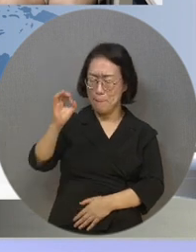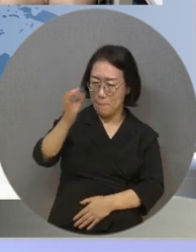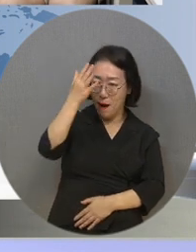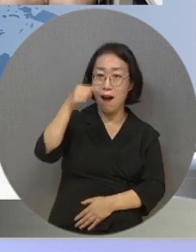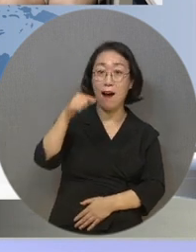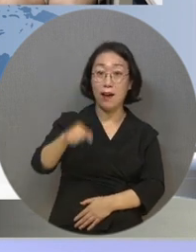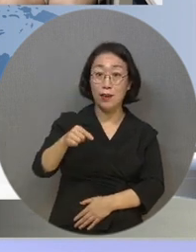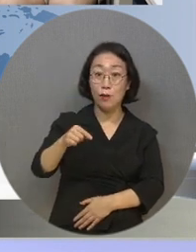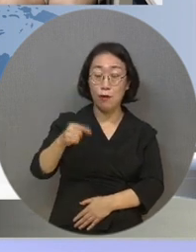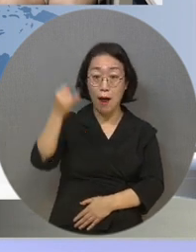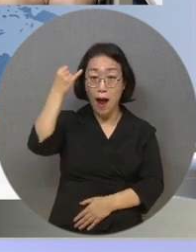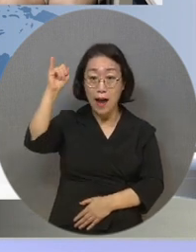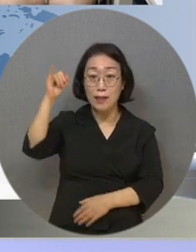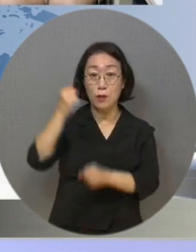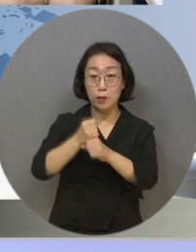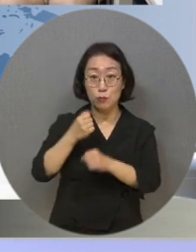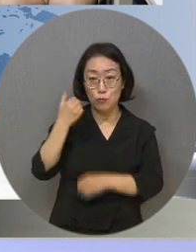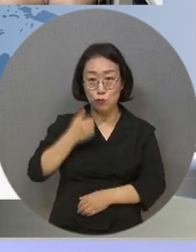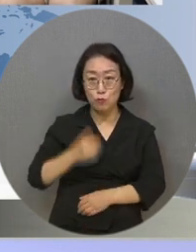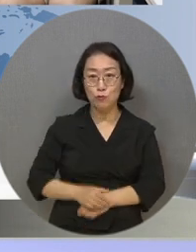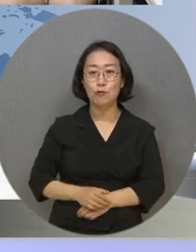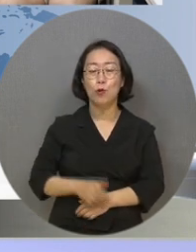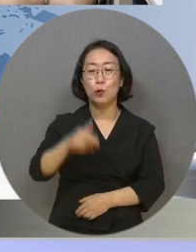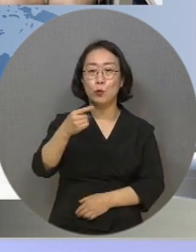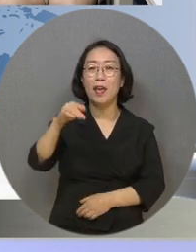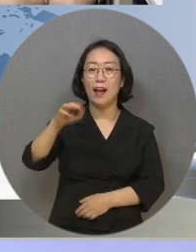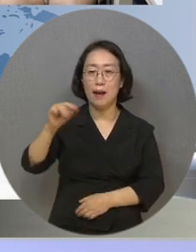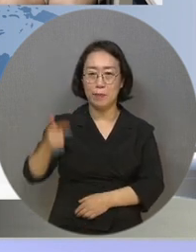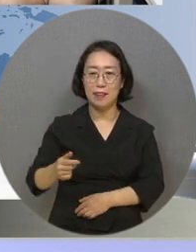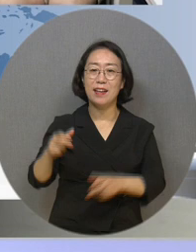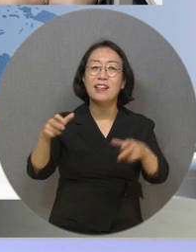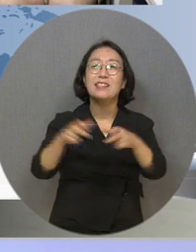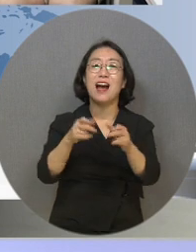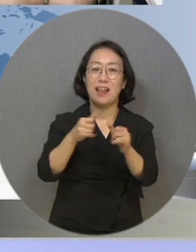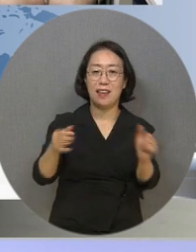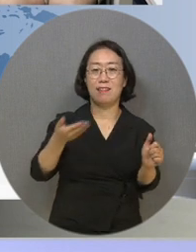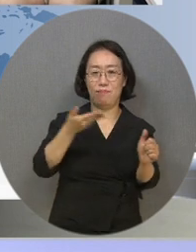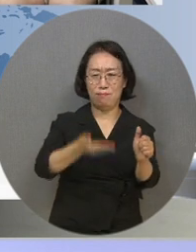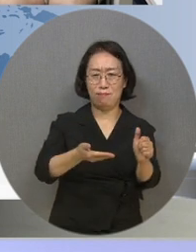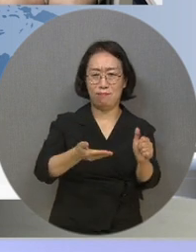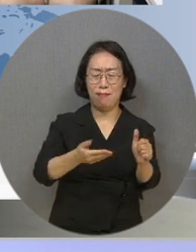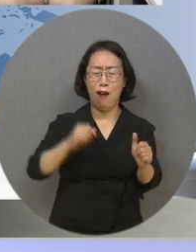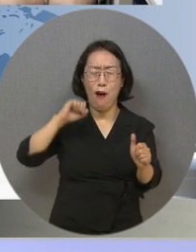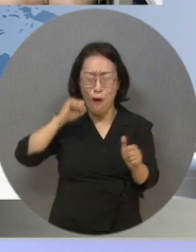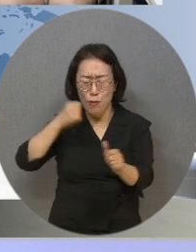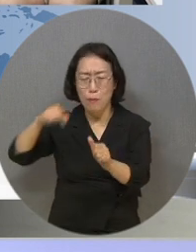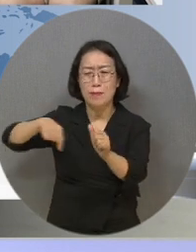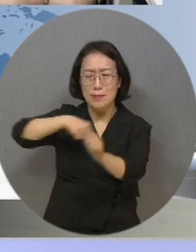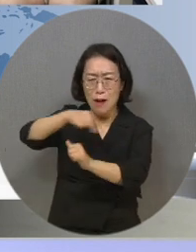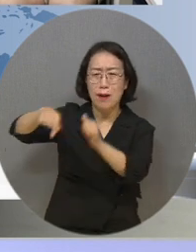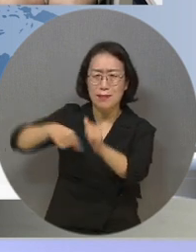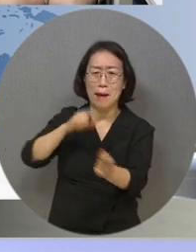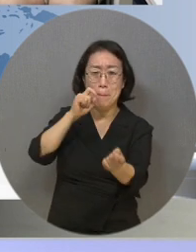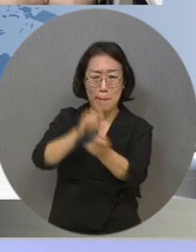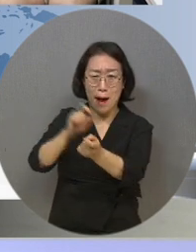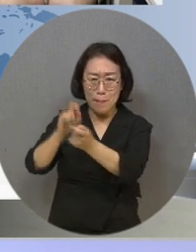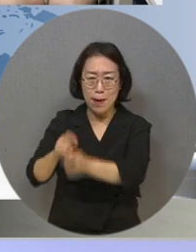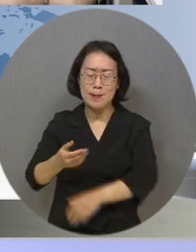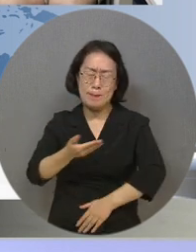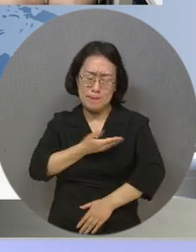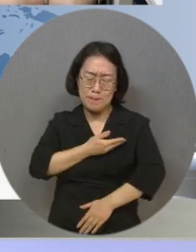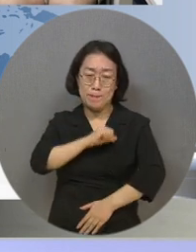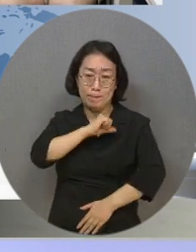AI 기술의 핵심 개발자는 중증장애인 최강민 씨입니다. 수많은 선택의 기로와 난관 속에서도